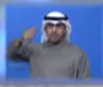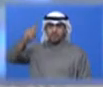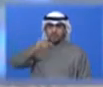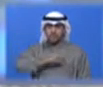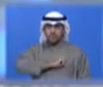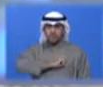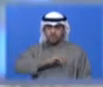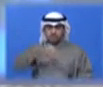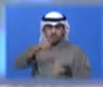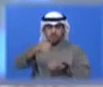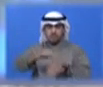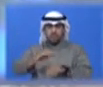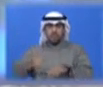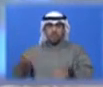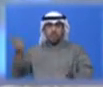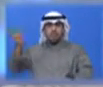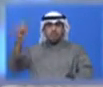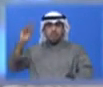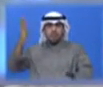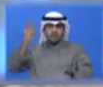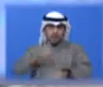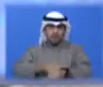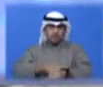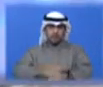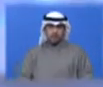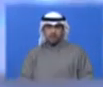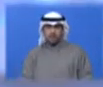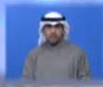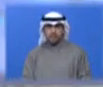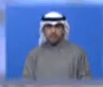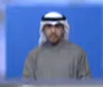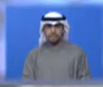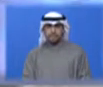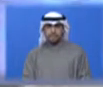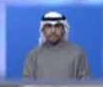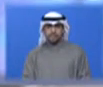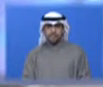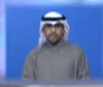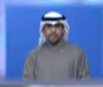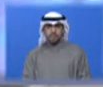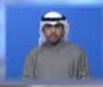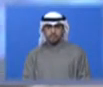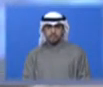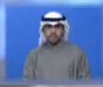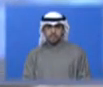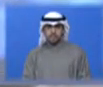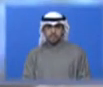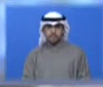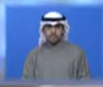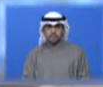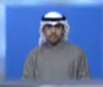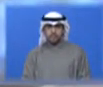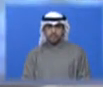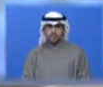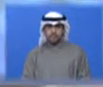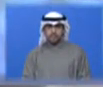65، وسيوارج ثمانه الثرى بعد صلاة عصر غد. انتقلت إلى رحمة الله تعالى شهد عبد السلام سيد أحمد